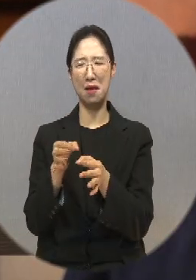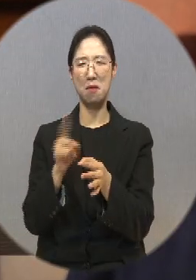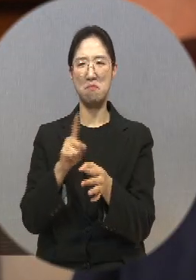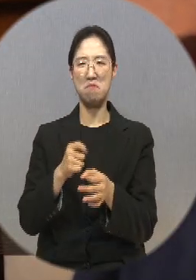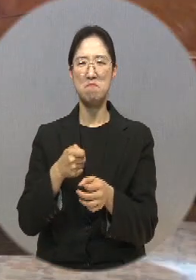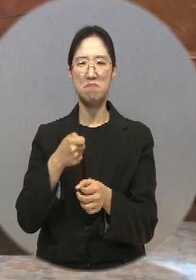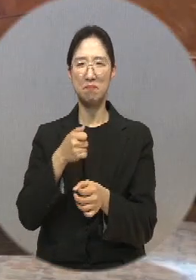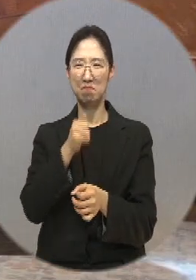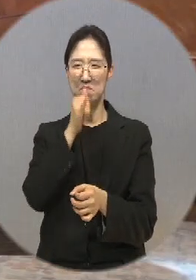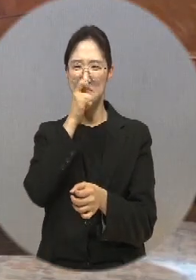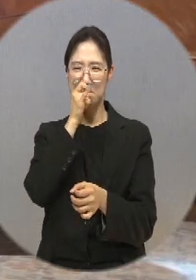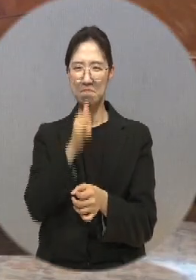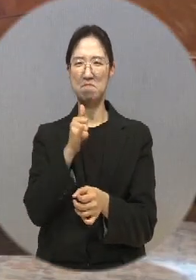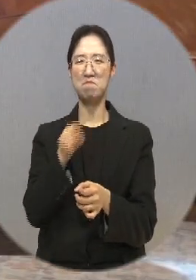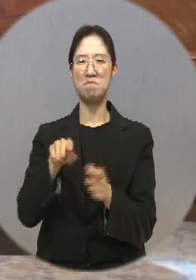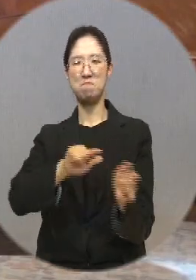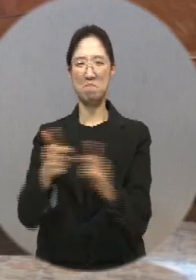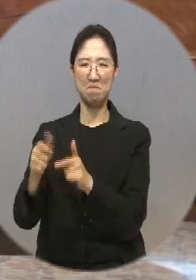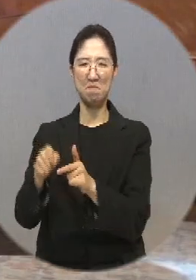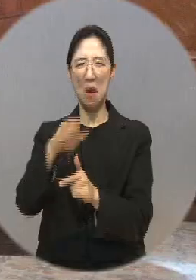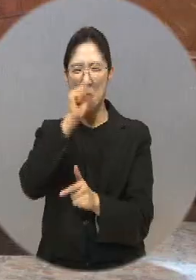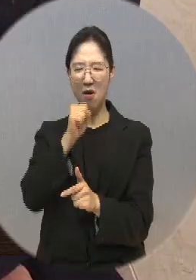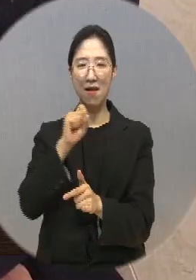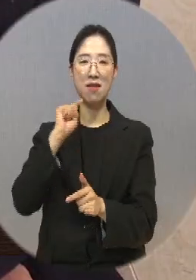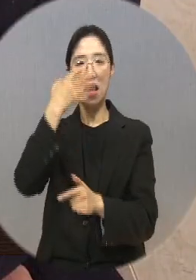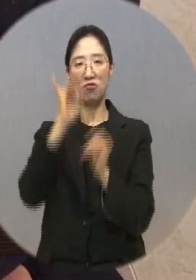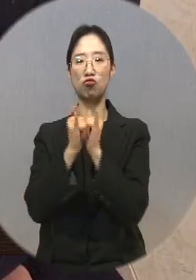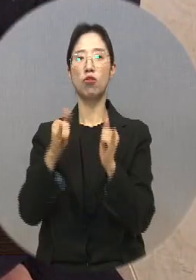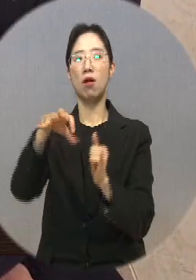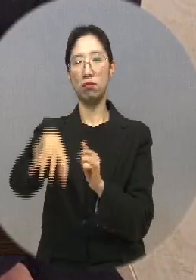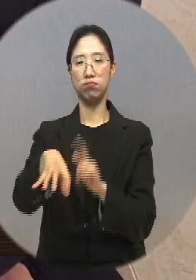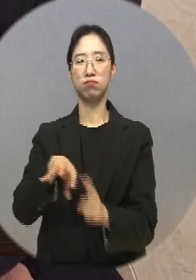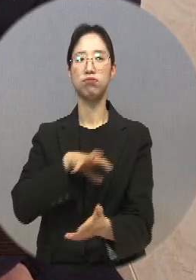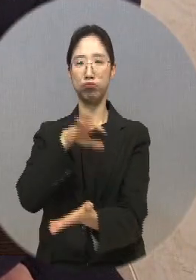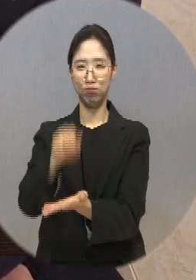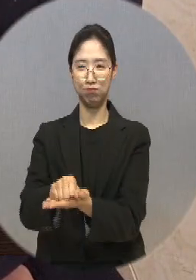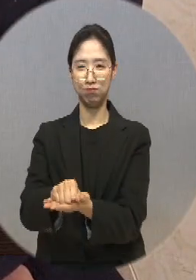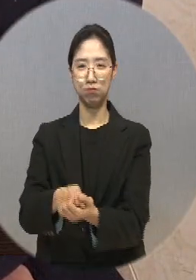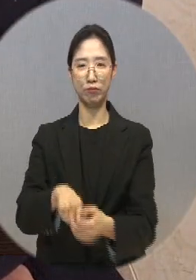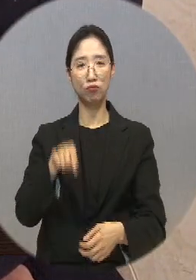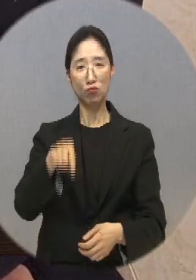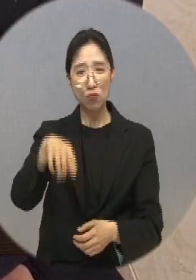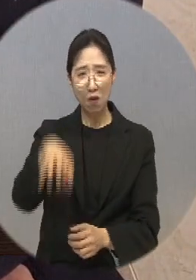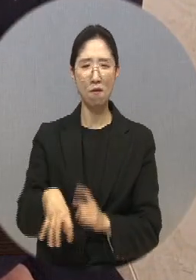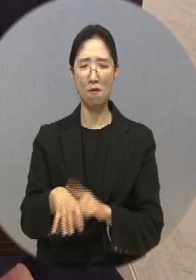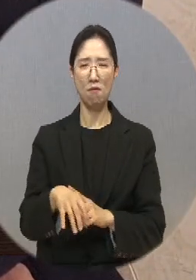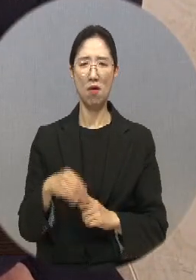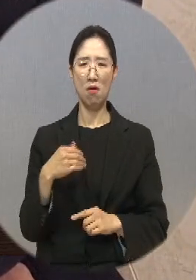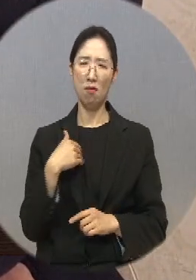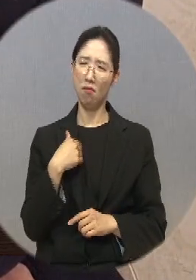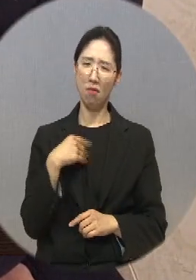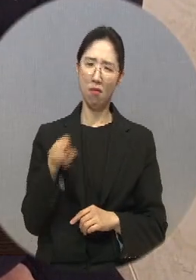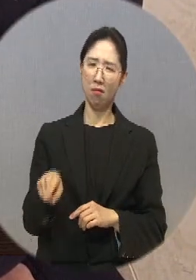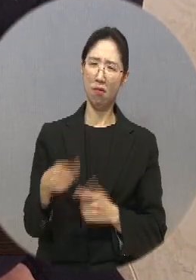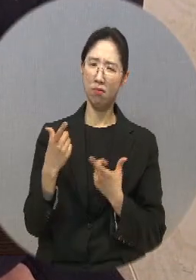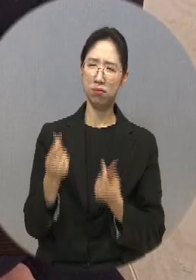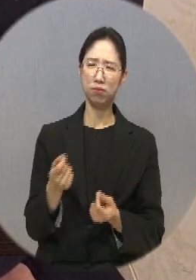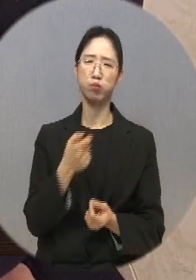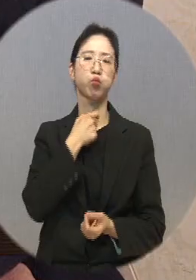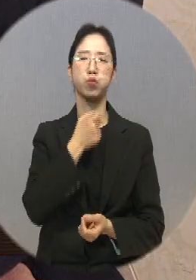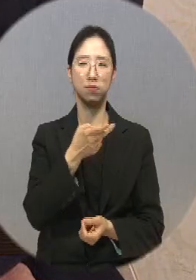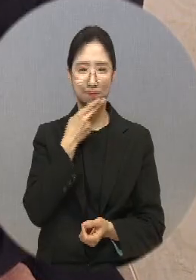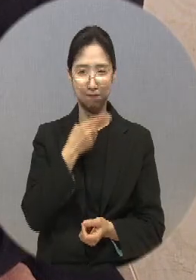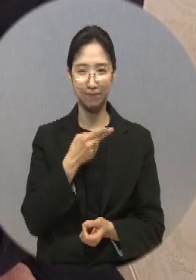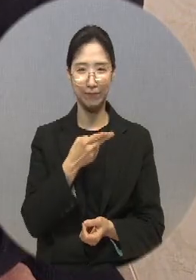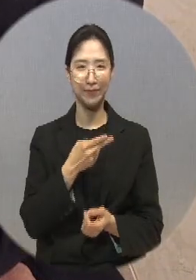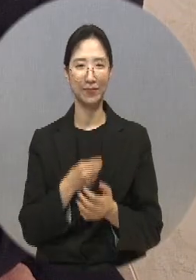거리처럼. 예술가들이 점령했어요. 이 공간을 우리가 이런 식으로 만들고 싶지